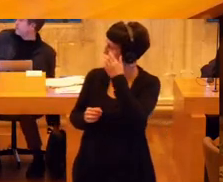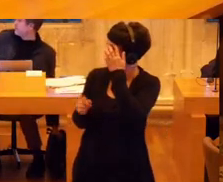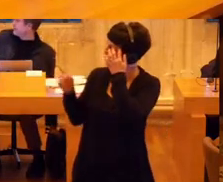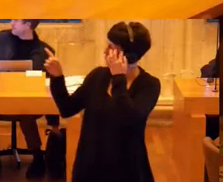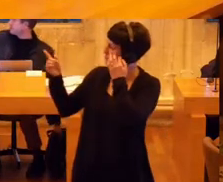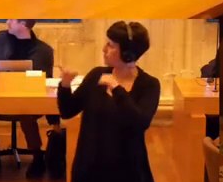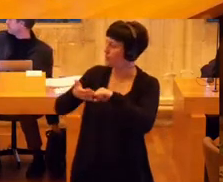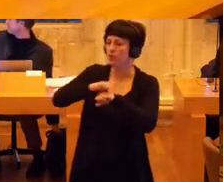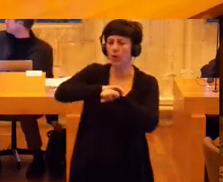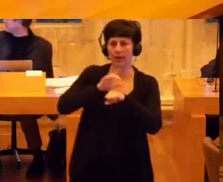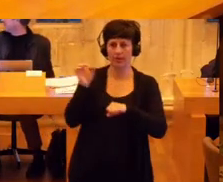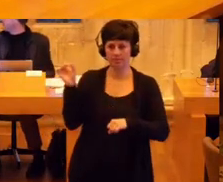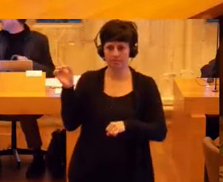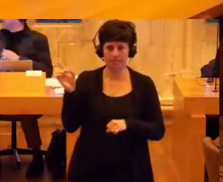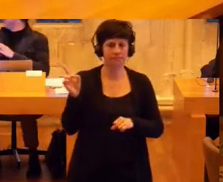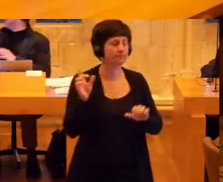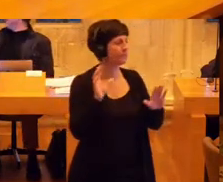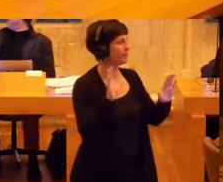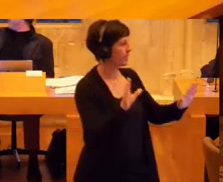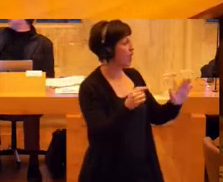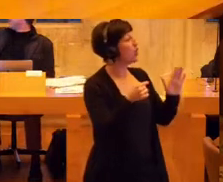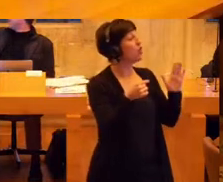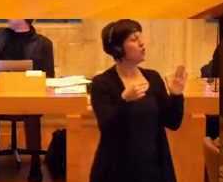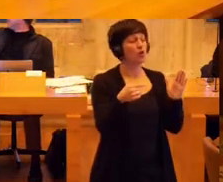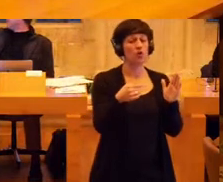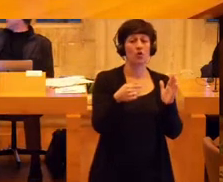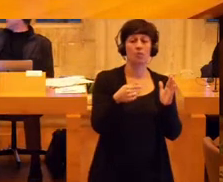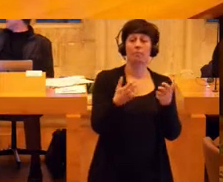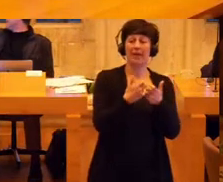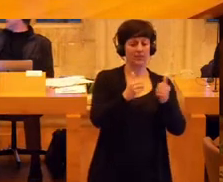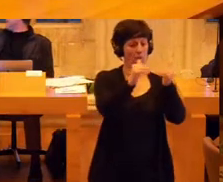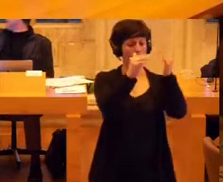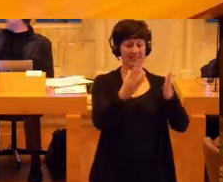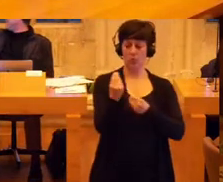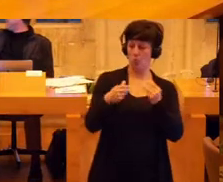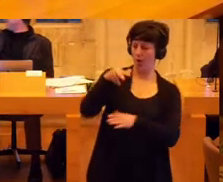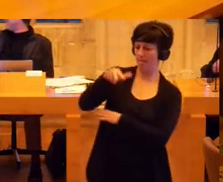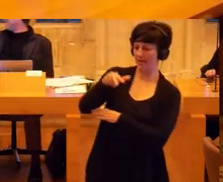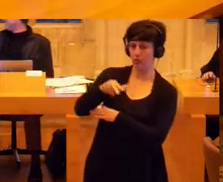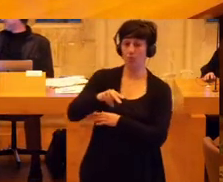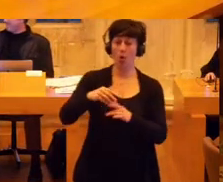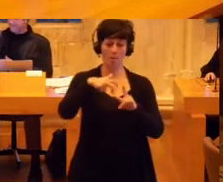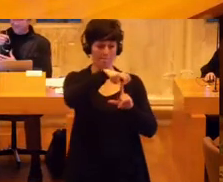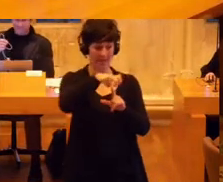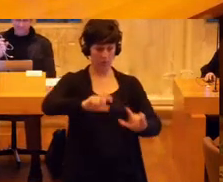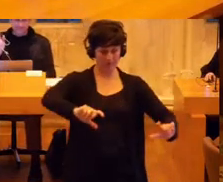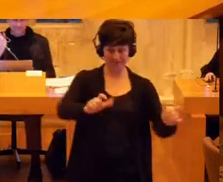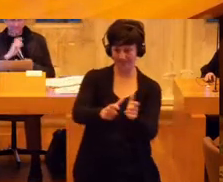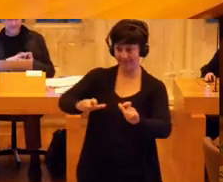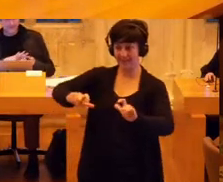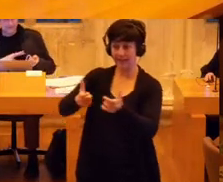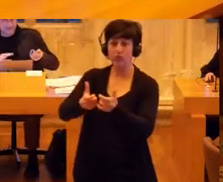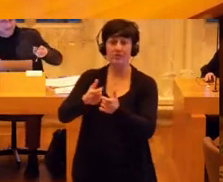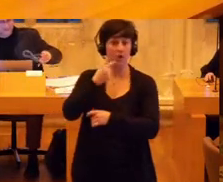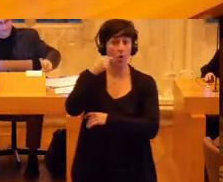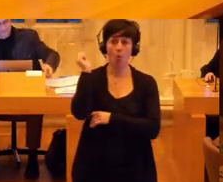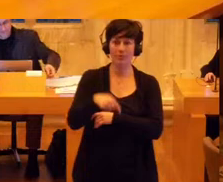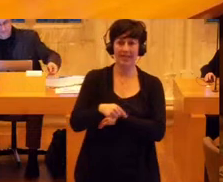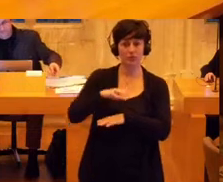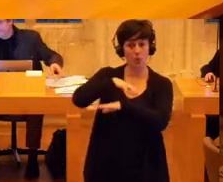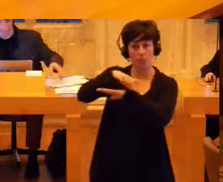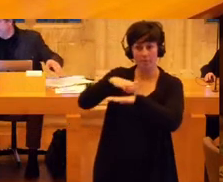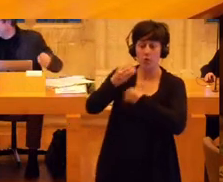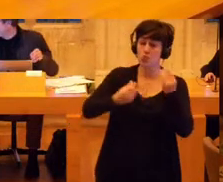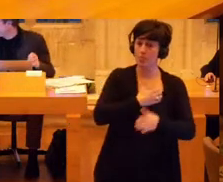Pardon. Lorsqu'il y a un diagnostic mérule dans une maison ou un appartement, il y a une obligation de déclaration à la préfecture ou à la